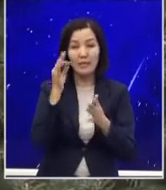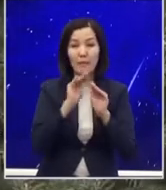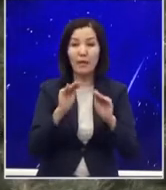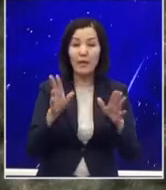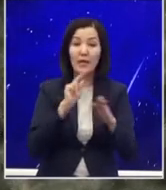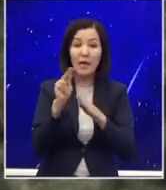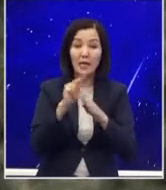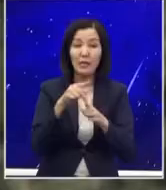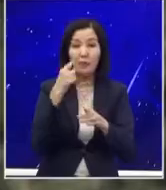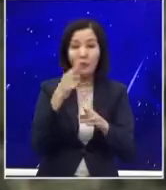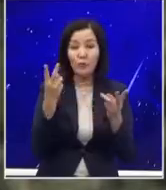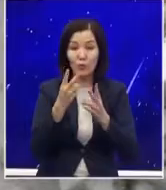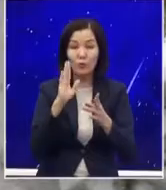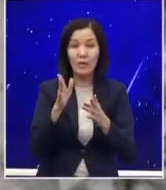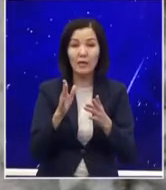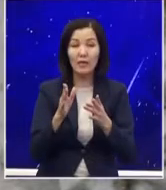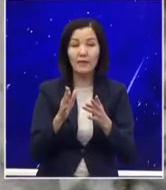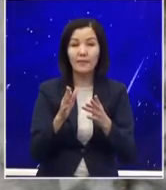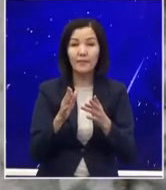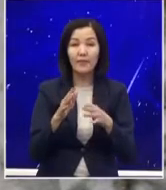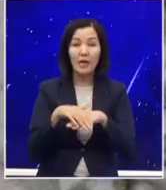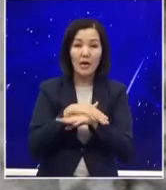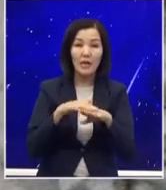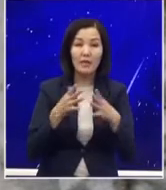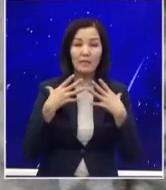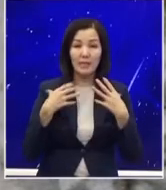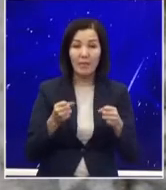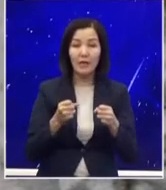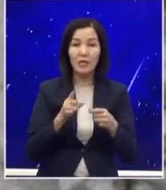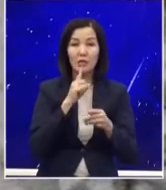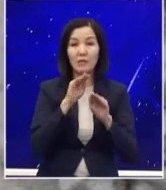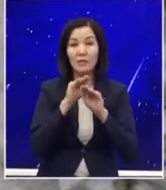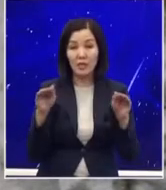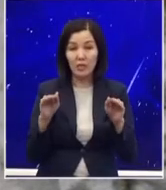Тағала енді осы жүрген халқымыз аман, еліміз тыныш болып,